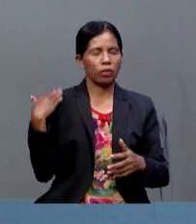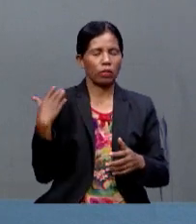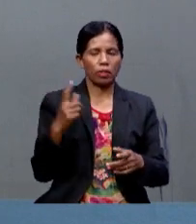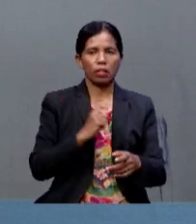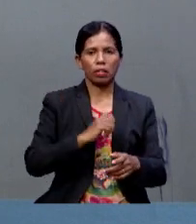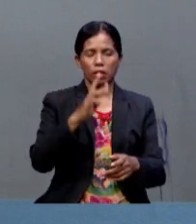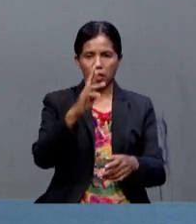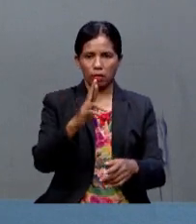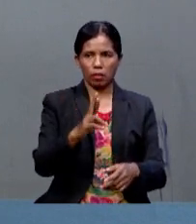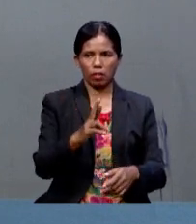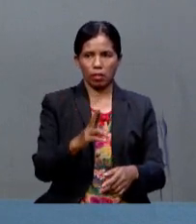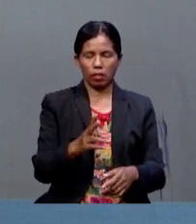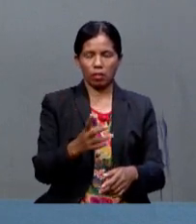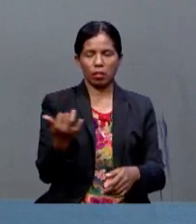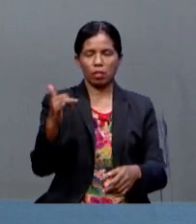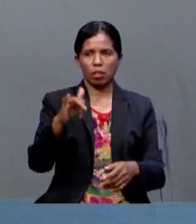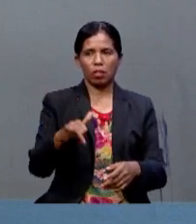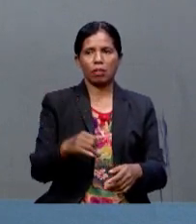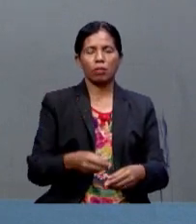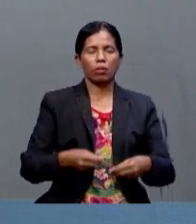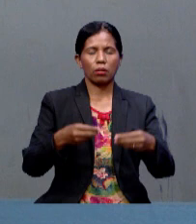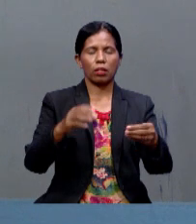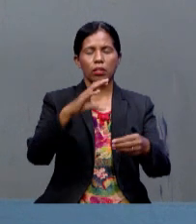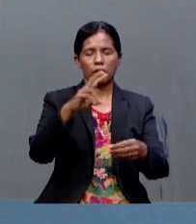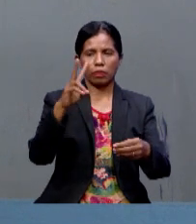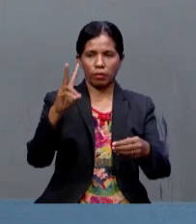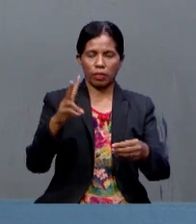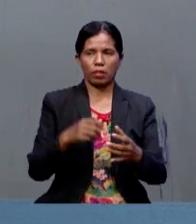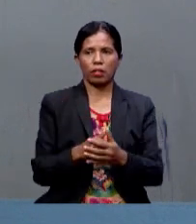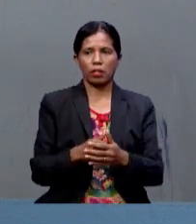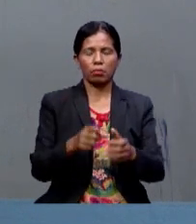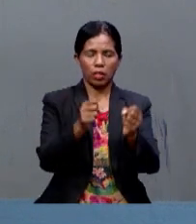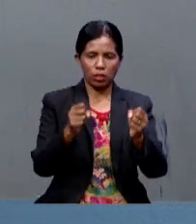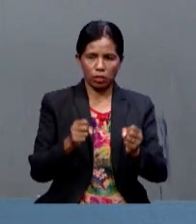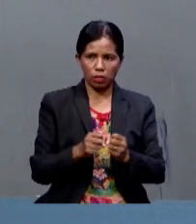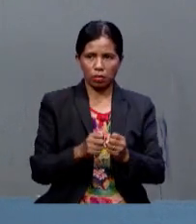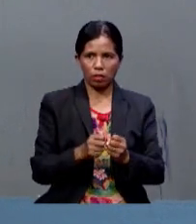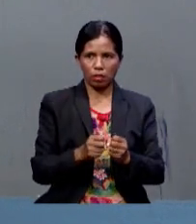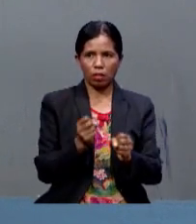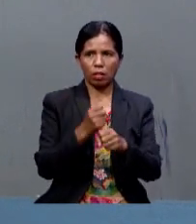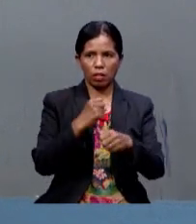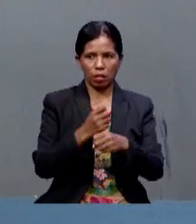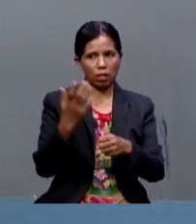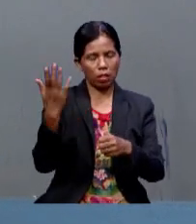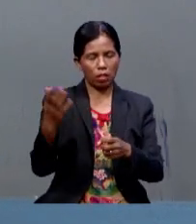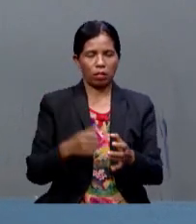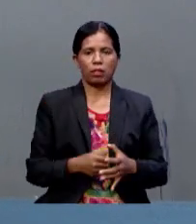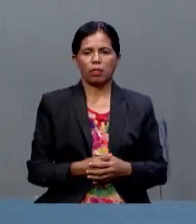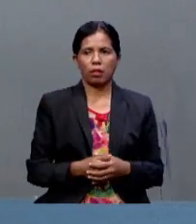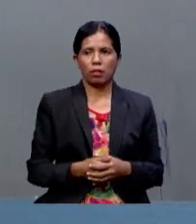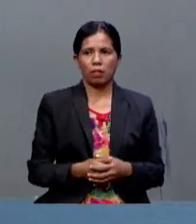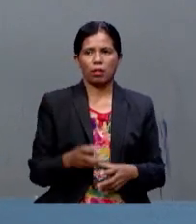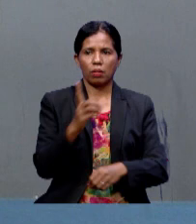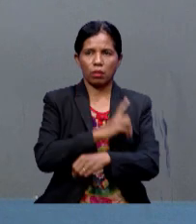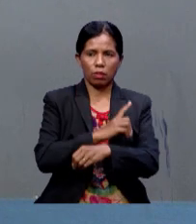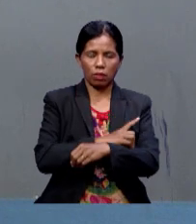sira bapai dari rumah sira jam bahata masih bili suku. Yang tahun sibi mai suku ini mahara lebar larang lawan. Kom lor lorong